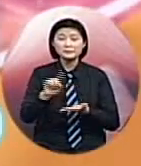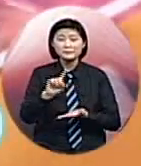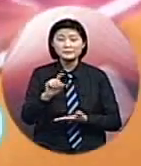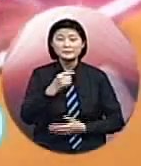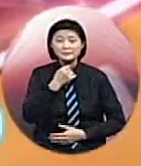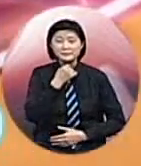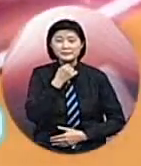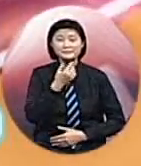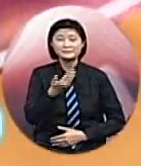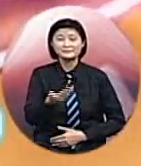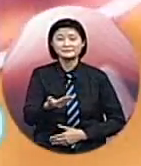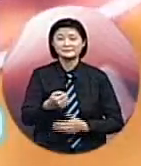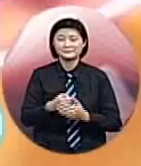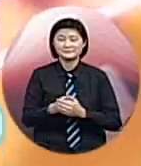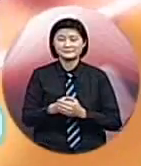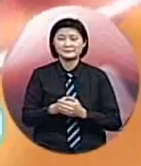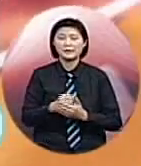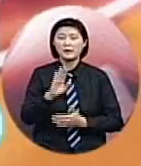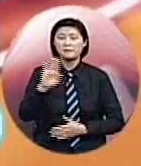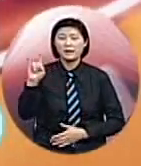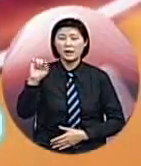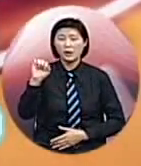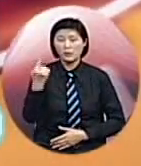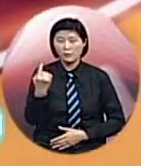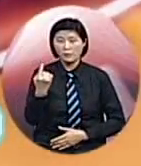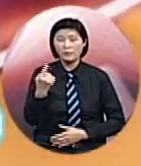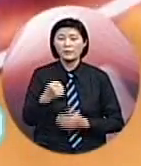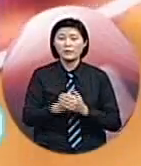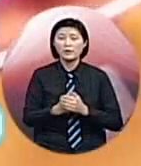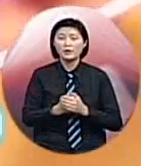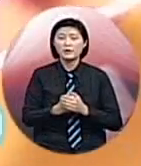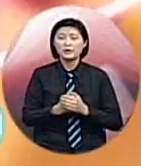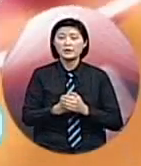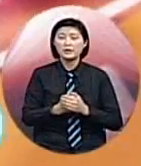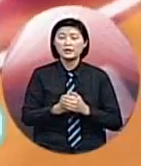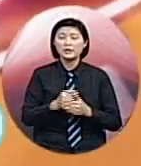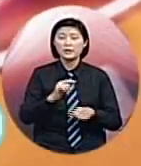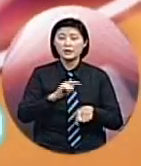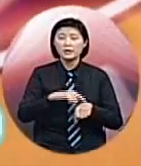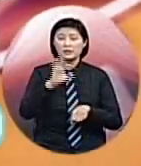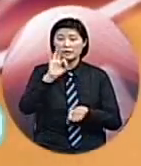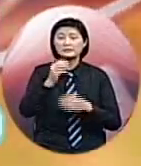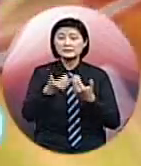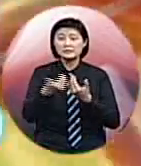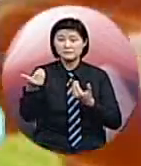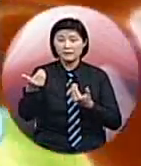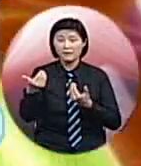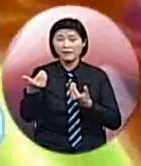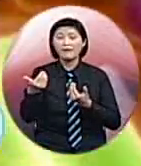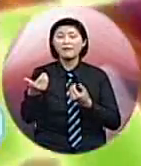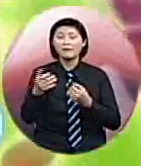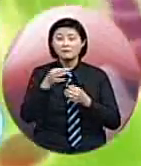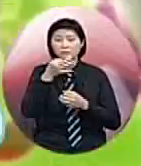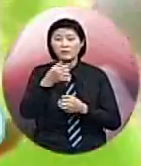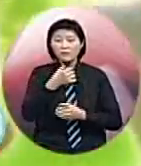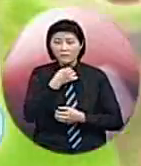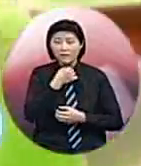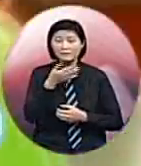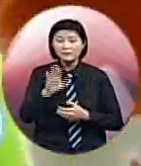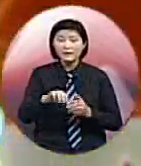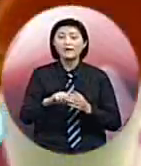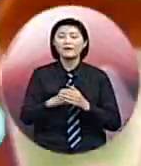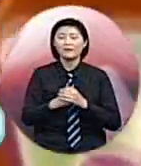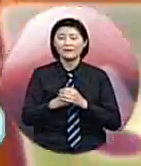그 오늘 저 배우 선생님의 내도 10시에 입을 부르려고 했더니 금방 네. 또 배우 선생님 노래가 또 나왔네요. 네, 네, 네. 예,